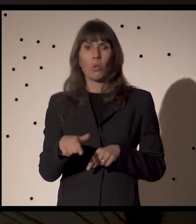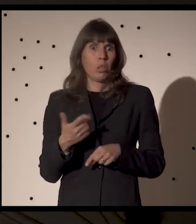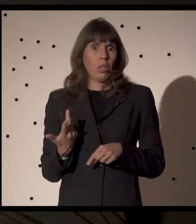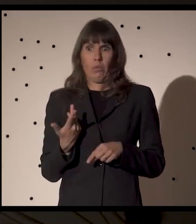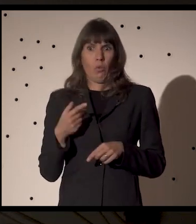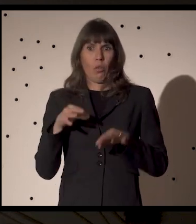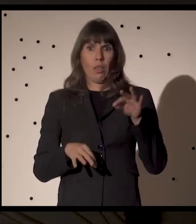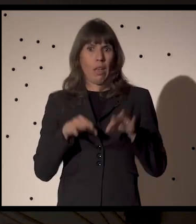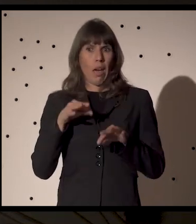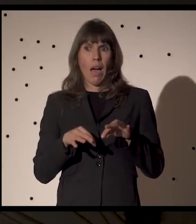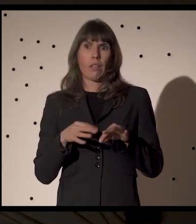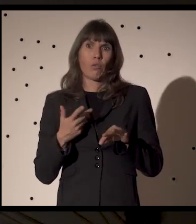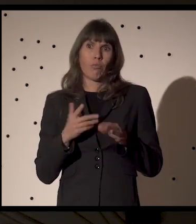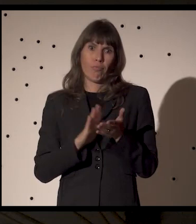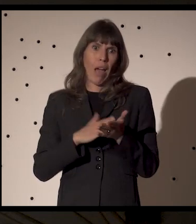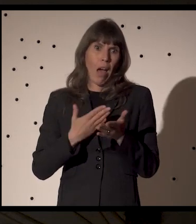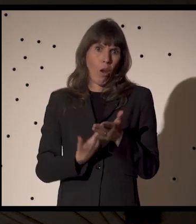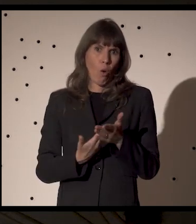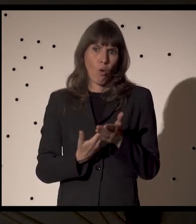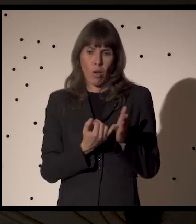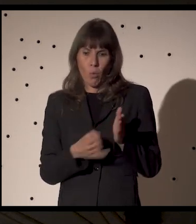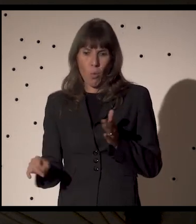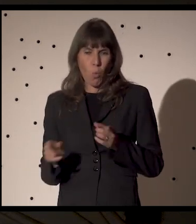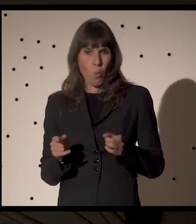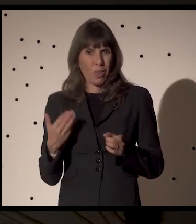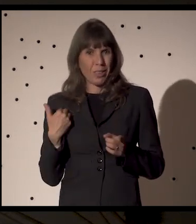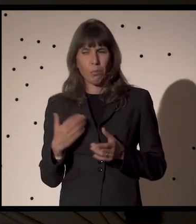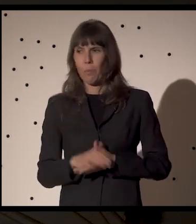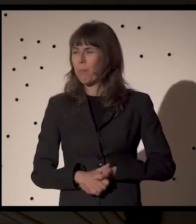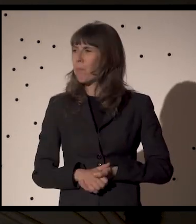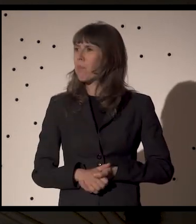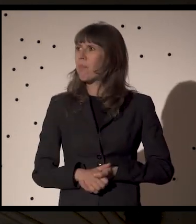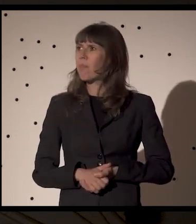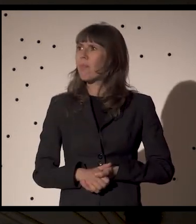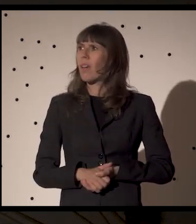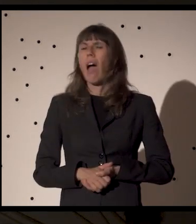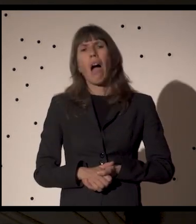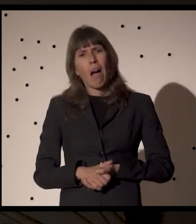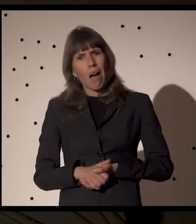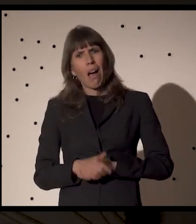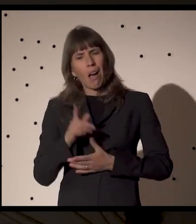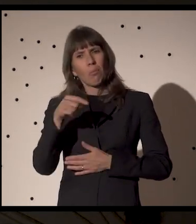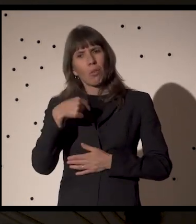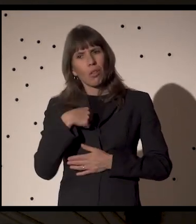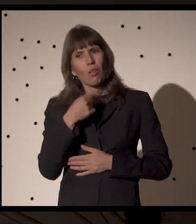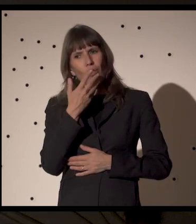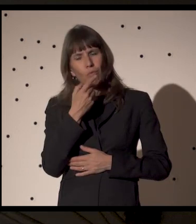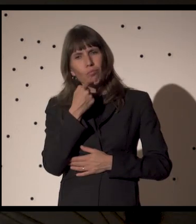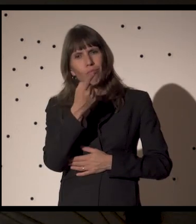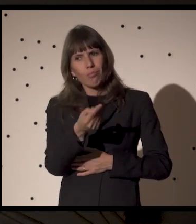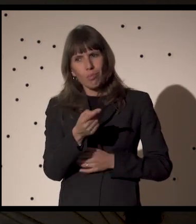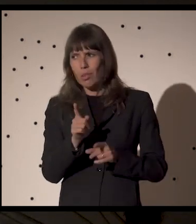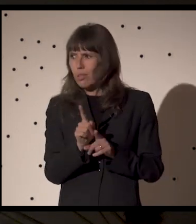anni Anche io voglio ricordare che è molto bello questo fatto di avere le 70 testate